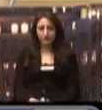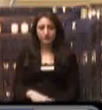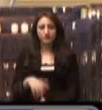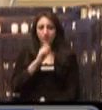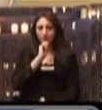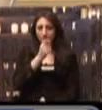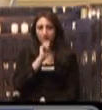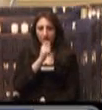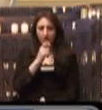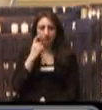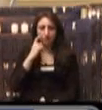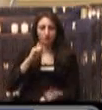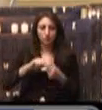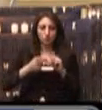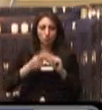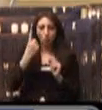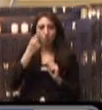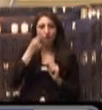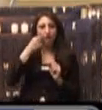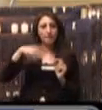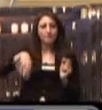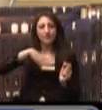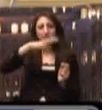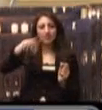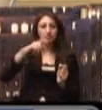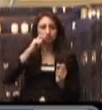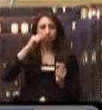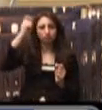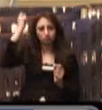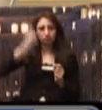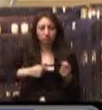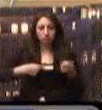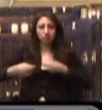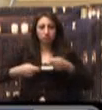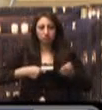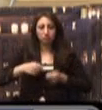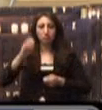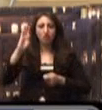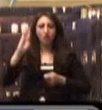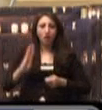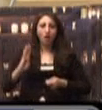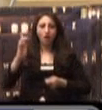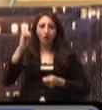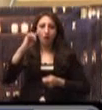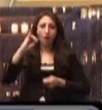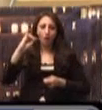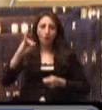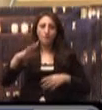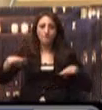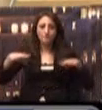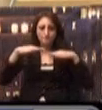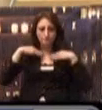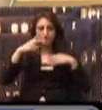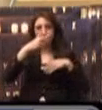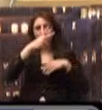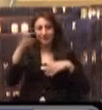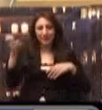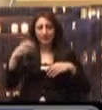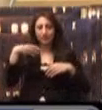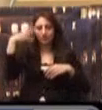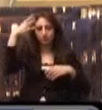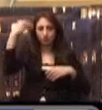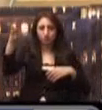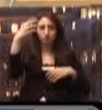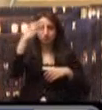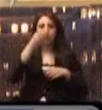البرنامج بالتعاون مع مؤسسه واحد من الناس ورجل اعمال كرم صبري وزعنا 200 بطانيه و500 وجبه غذائيه